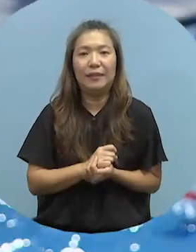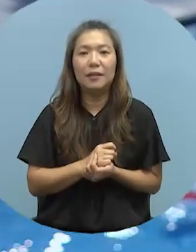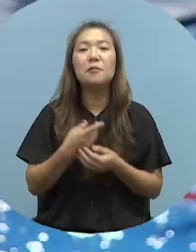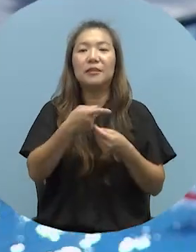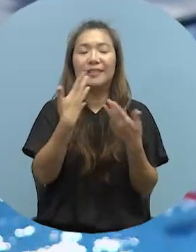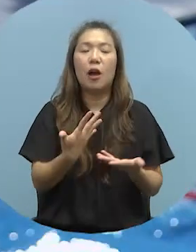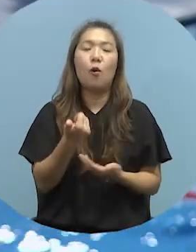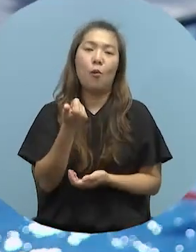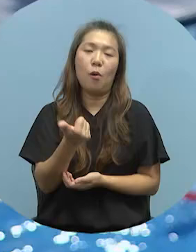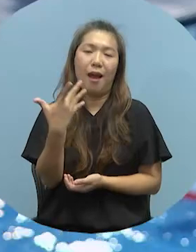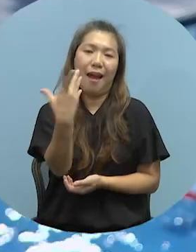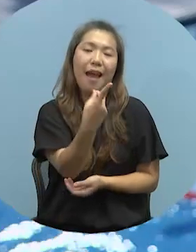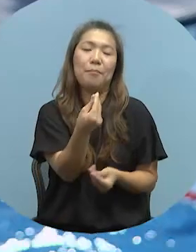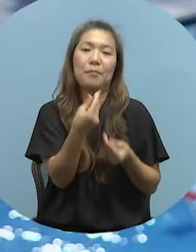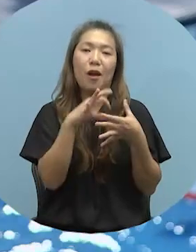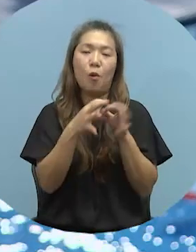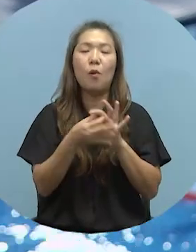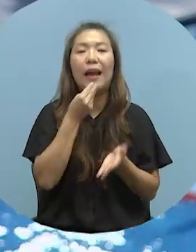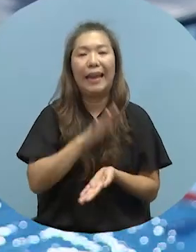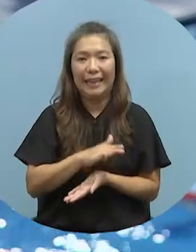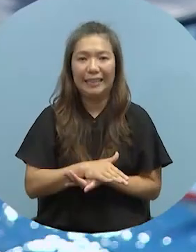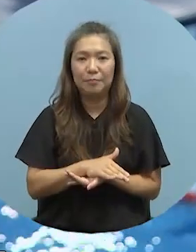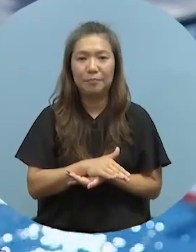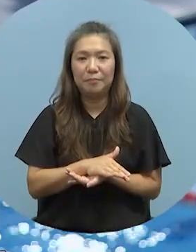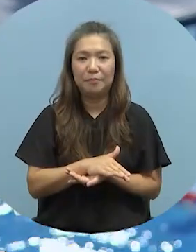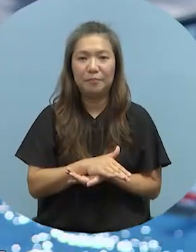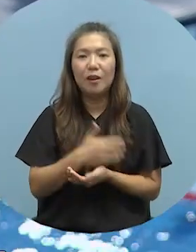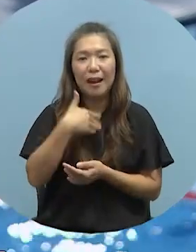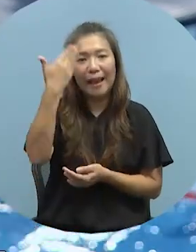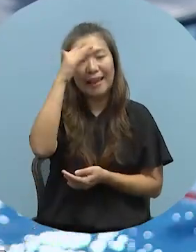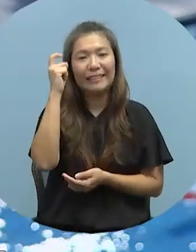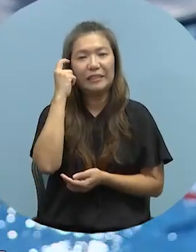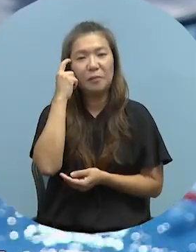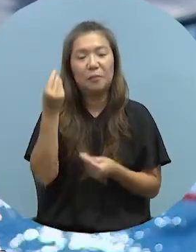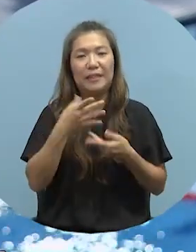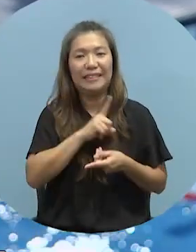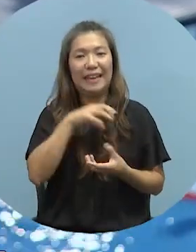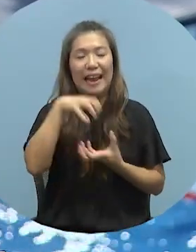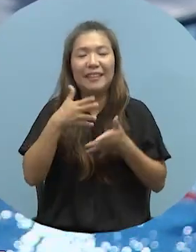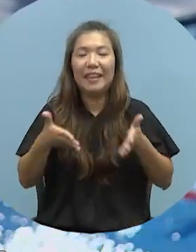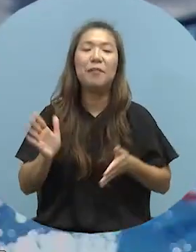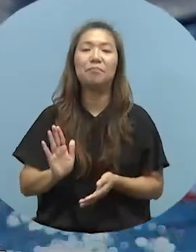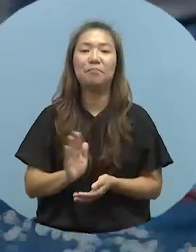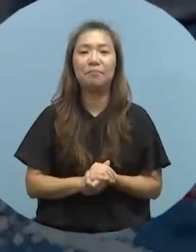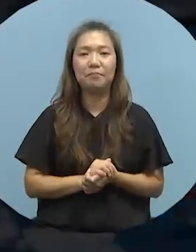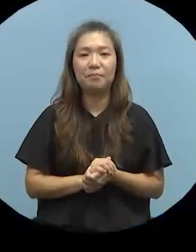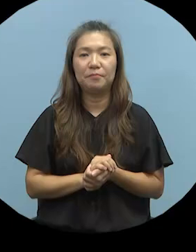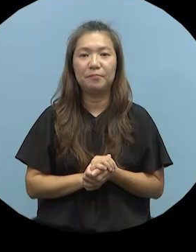次就係一次好好嘅第一次奧運嘅經驗啦。咁我就係學識咗，可能就係唔可以俾自己咁大壓